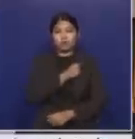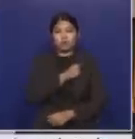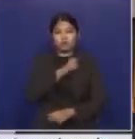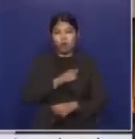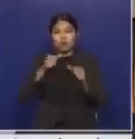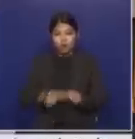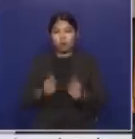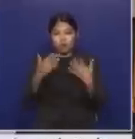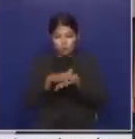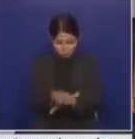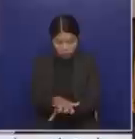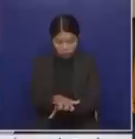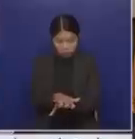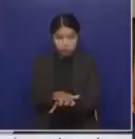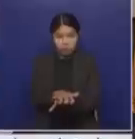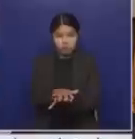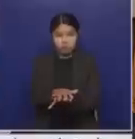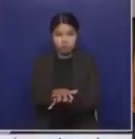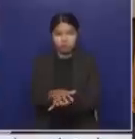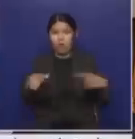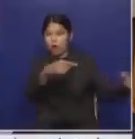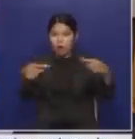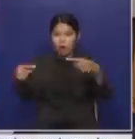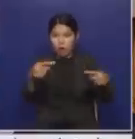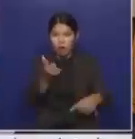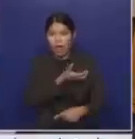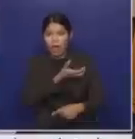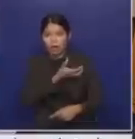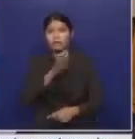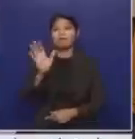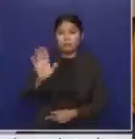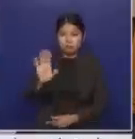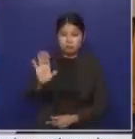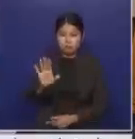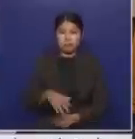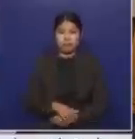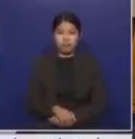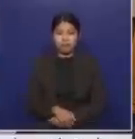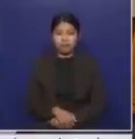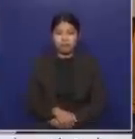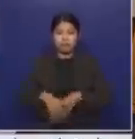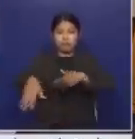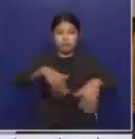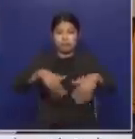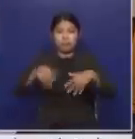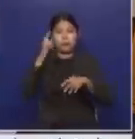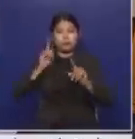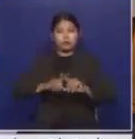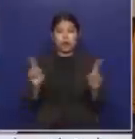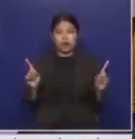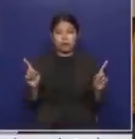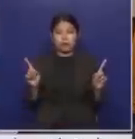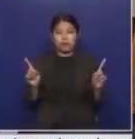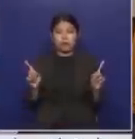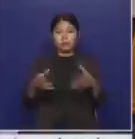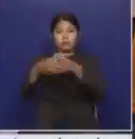ที่จะอยู่ร่วมกันได้โดยไม่ต้องมุ่งมาดปรารถนาร้ายอาฆาตมาดร้ายต่อกันไม่ถ้าประชาชนที่ไม่เห็นด้วยกับผู้